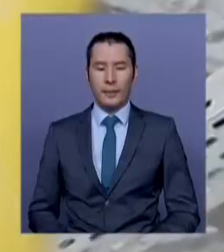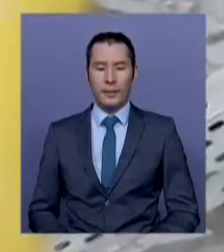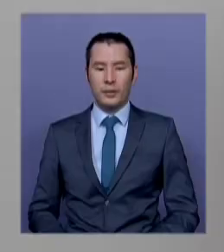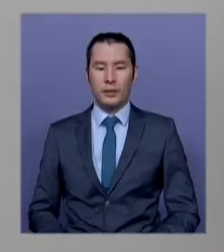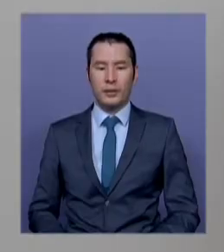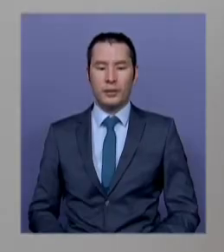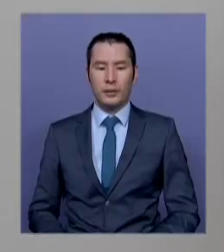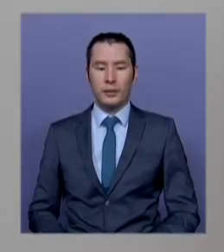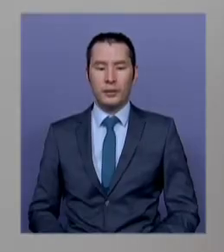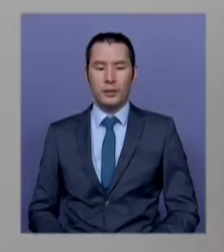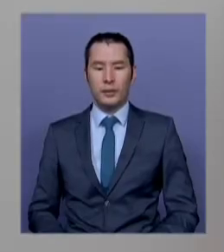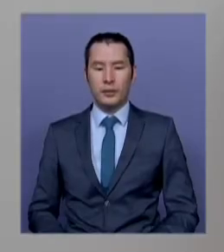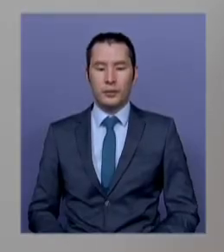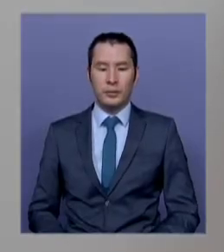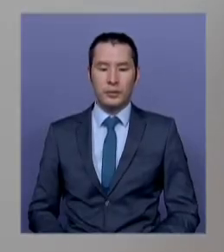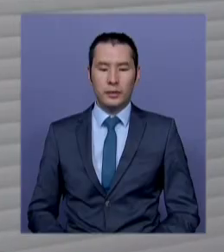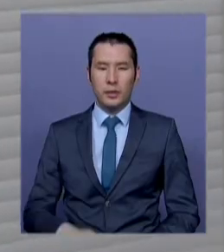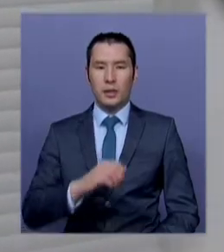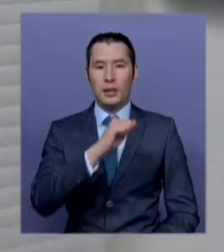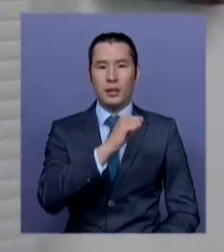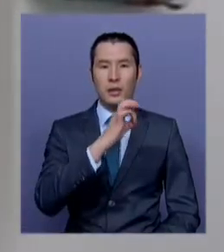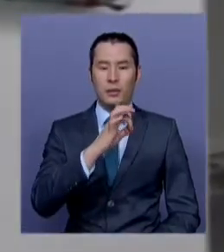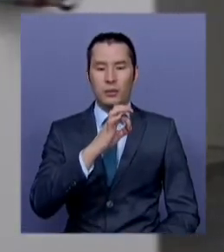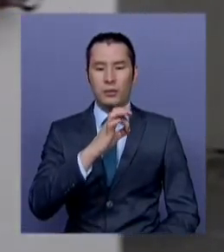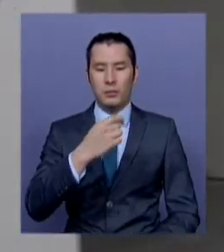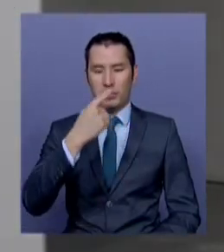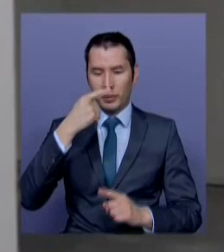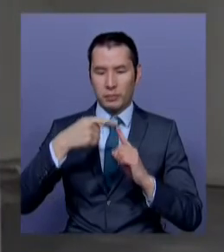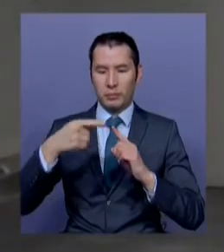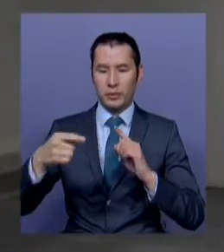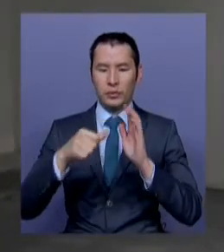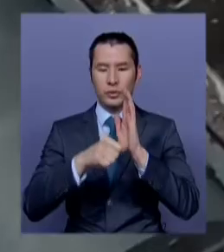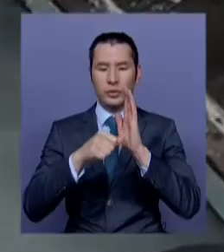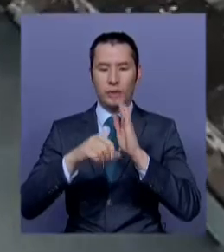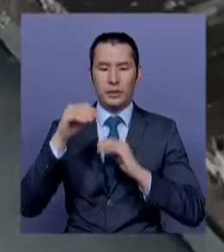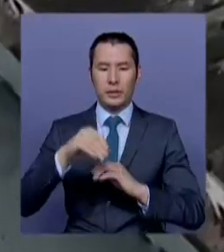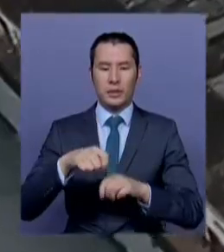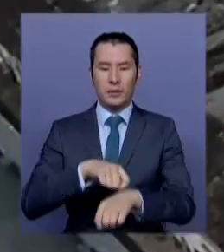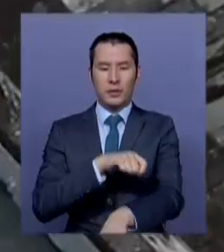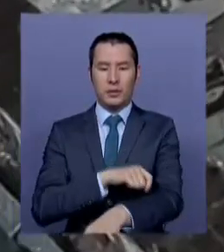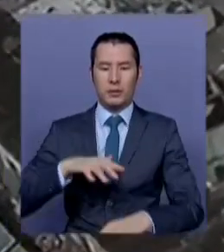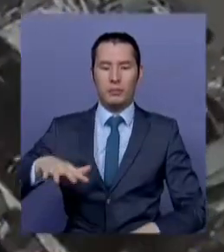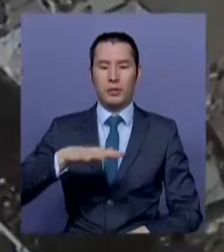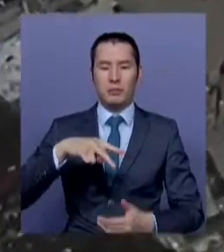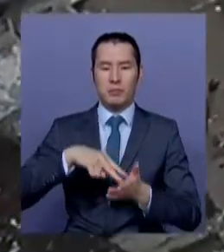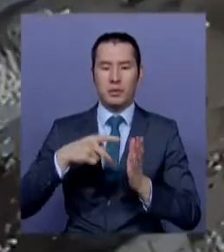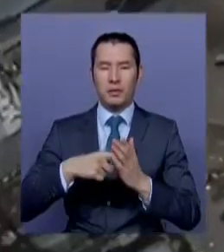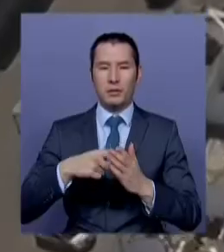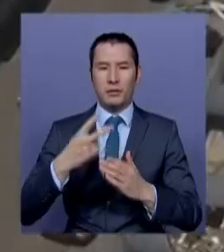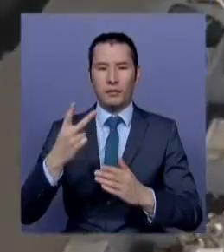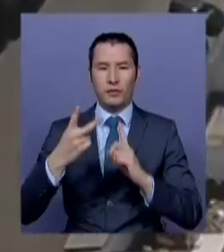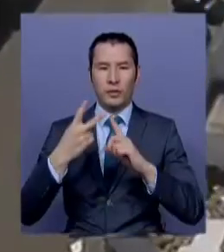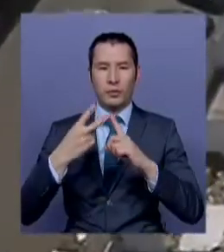тартылды. Сондай-ақ Алтын Ордада жуық арада 60,000 шаршы метр болатын екінші павильонның да құрылысы басталмақ.